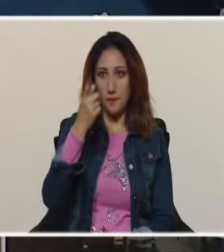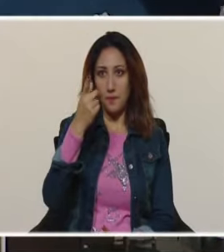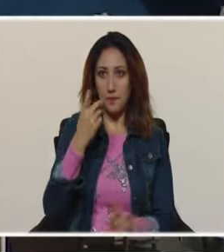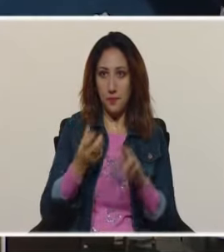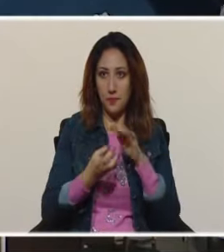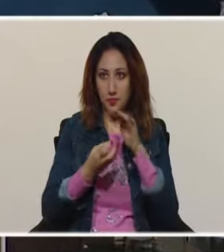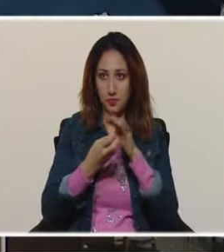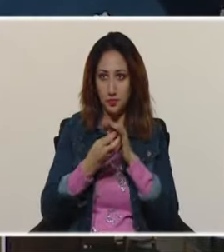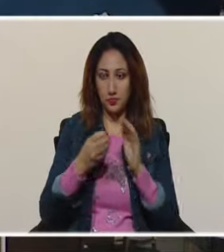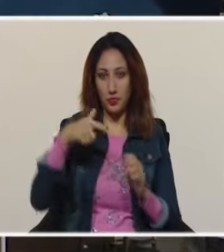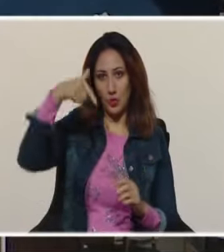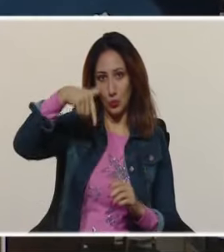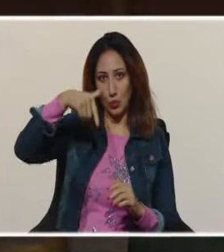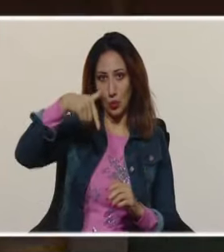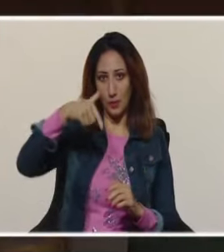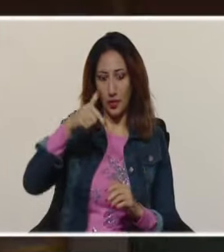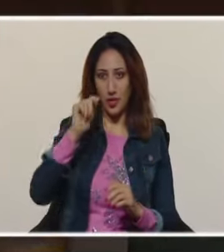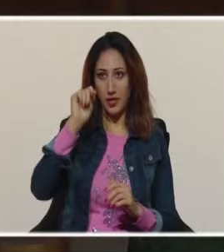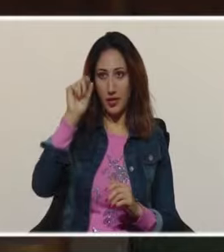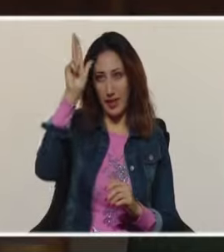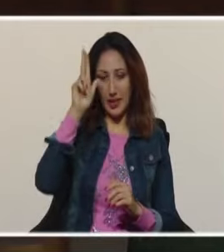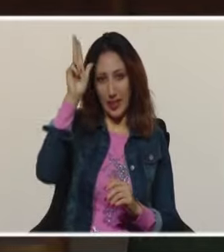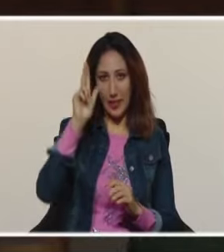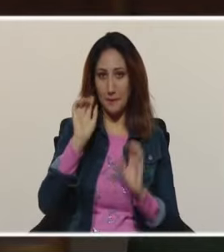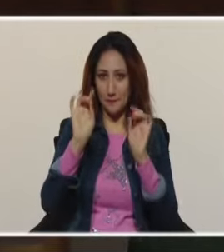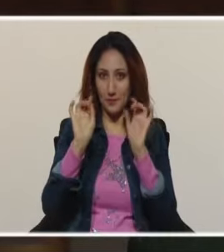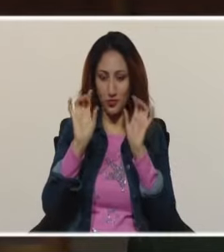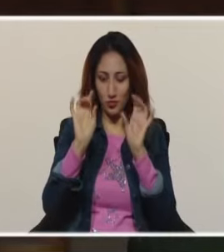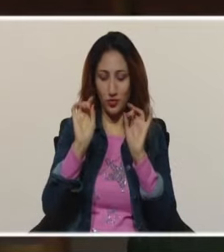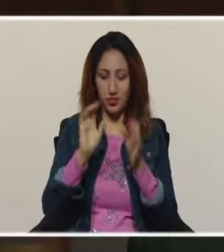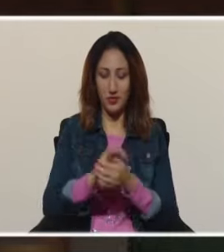كلية تعليم جامعة 6 أكتوبر. ما شاء الله ما شاء الله.